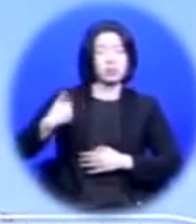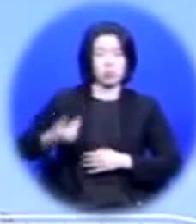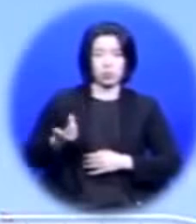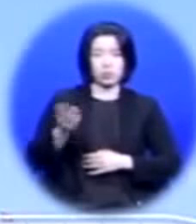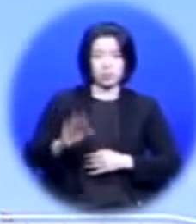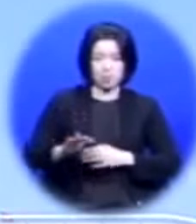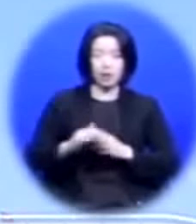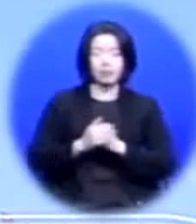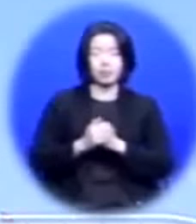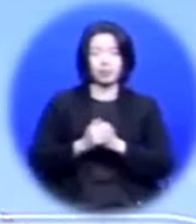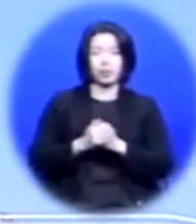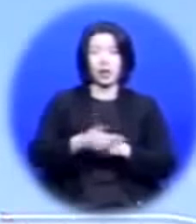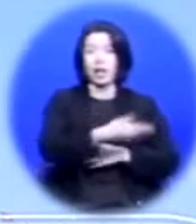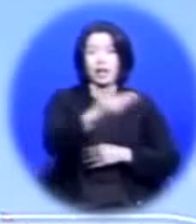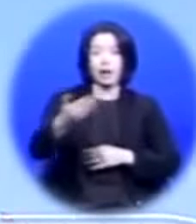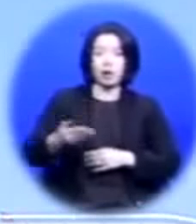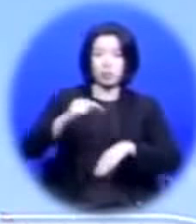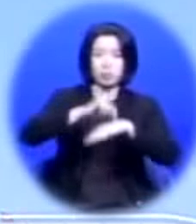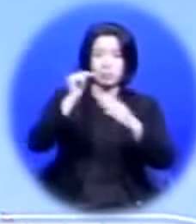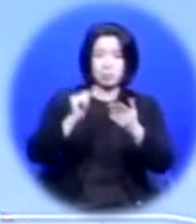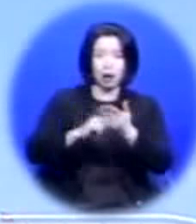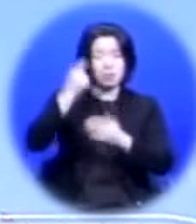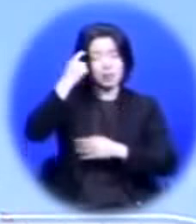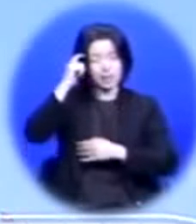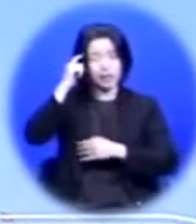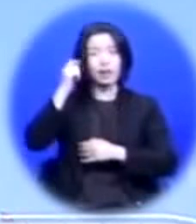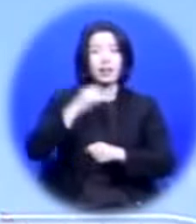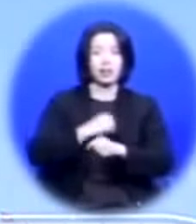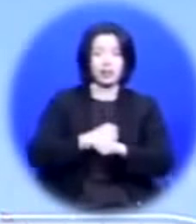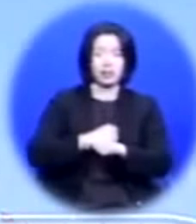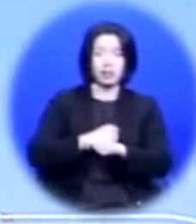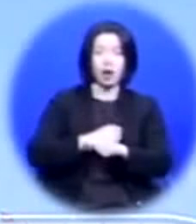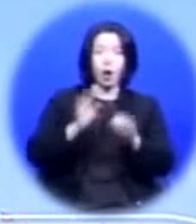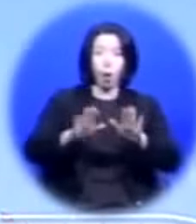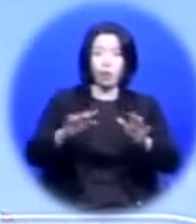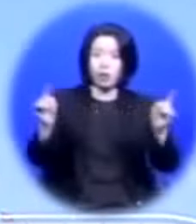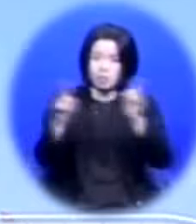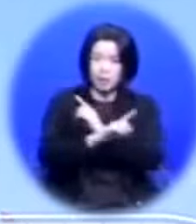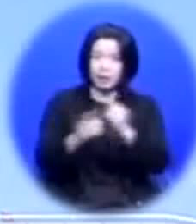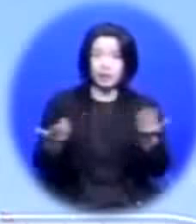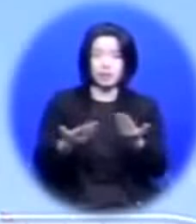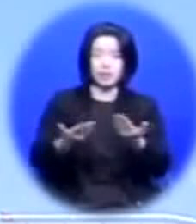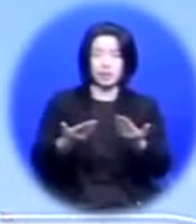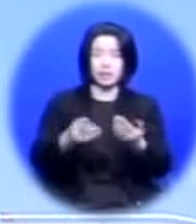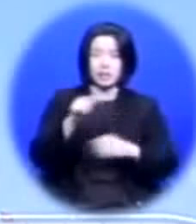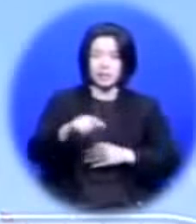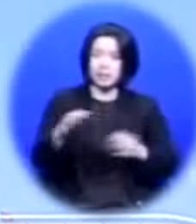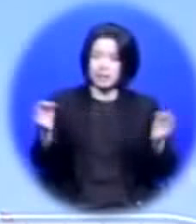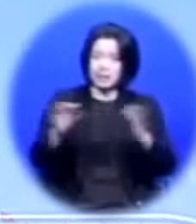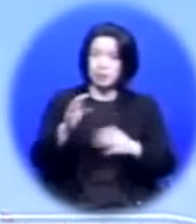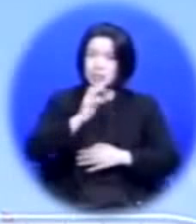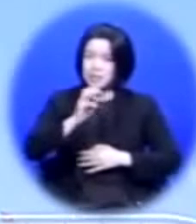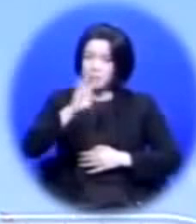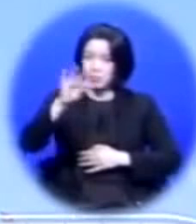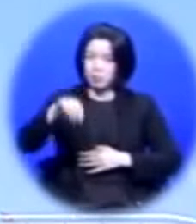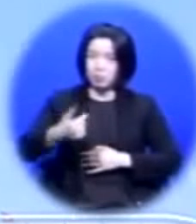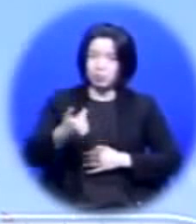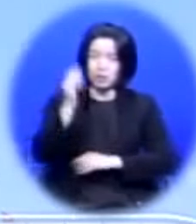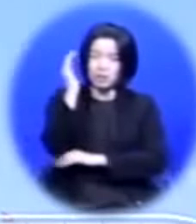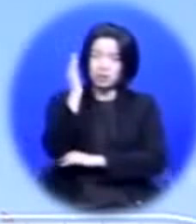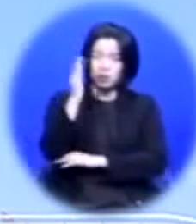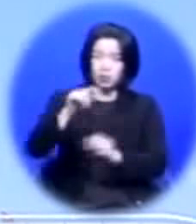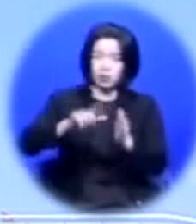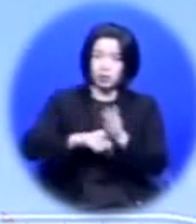몰라요 여러분 여러분의 마음의 생각이 오늘 이렇게 바뀌는 일이이 짧은 한 30분밖에 안 되는 설교